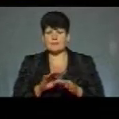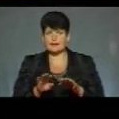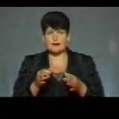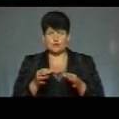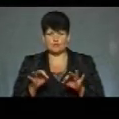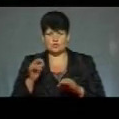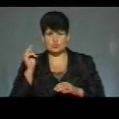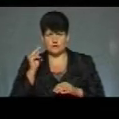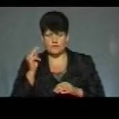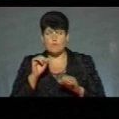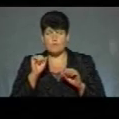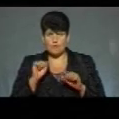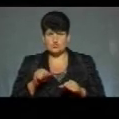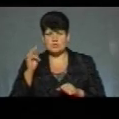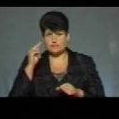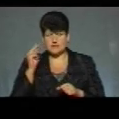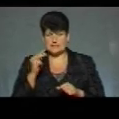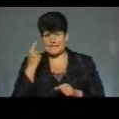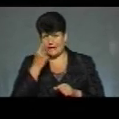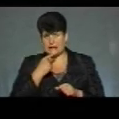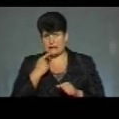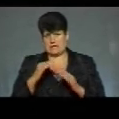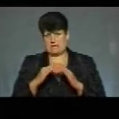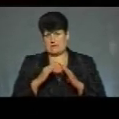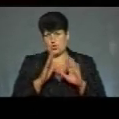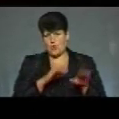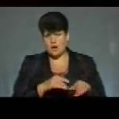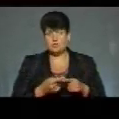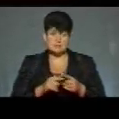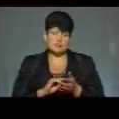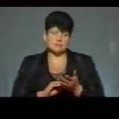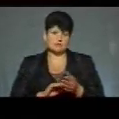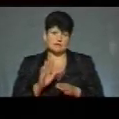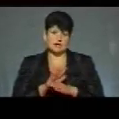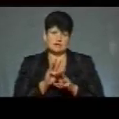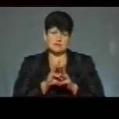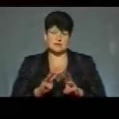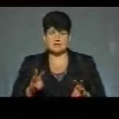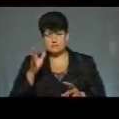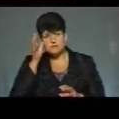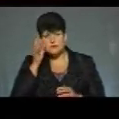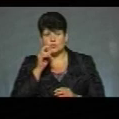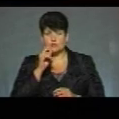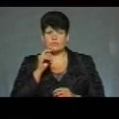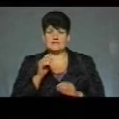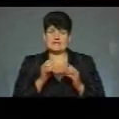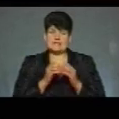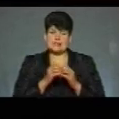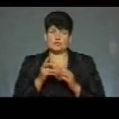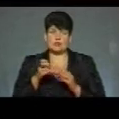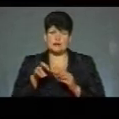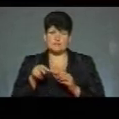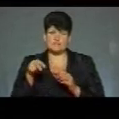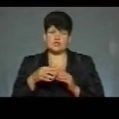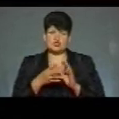допустять до навчання, можуть навчатися індивідуально. Це прописано в наказі Міністерства освіти і науки України від 10